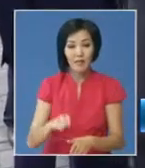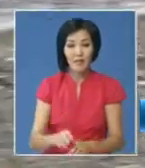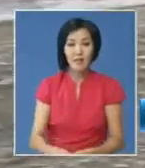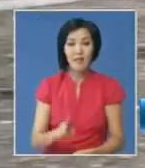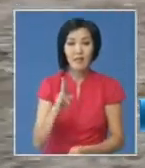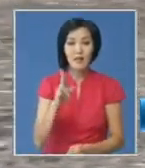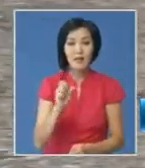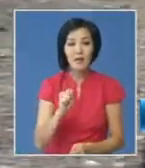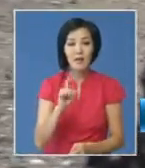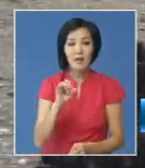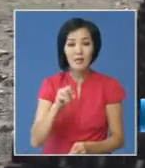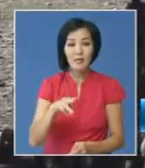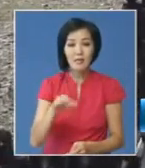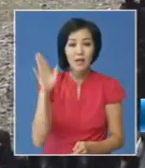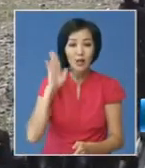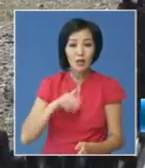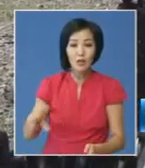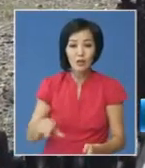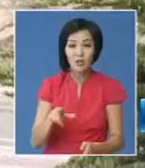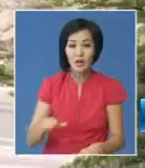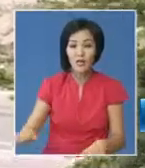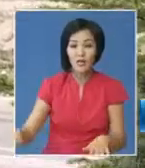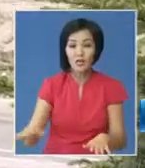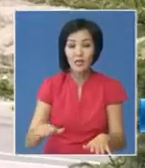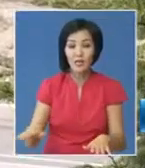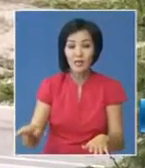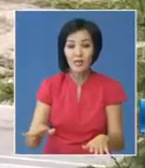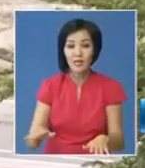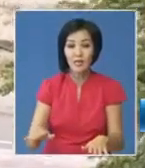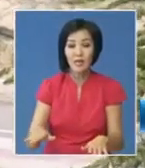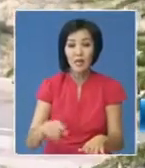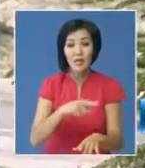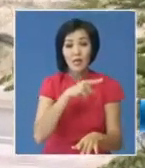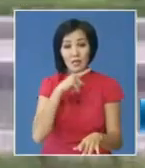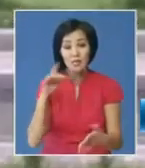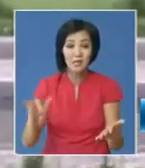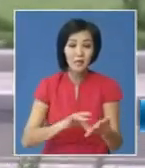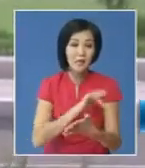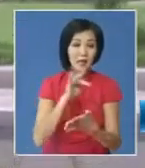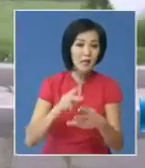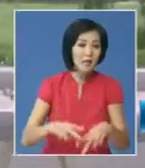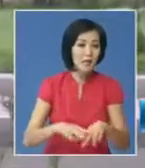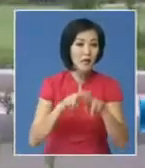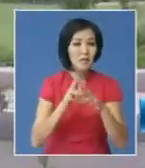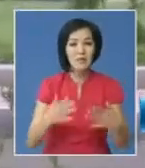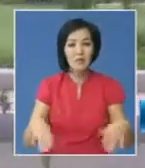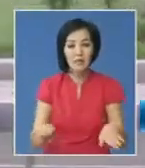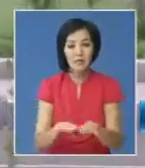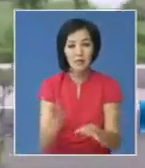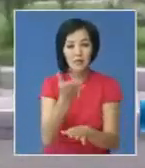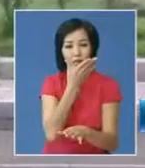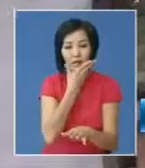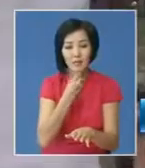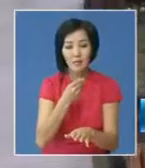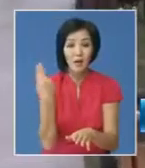Қаратал жағажайы талдықорғандықтар үшін әйгілі Стамбул, Санкт-Петербург, Берде, Астана жағажайларынан кем емес. Ағылшын